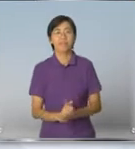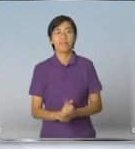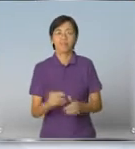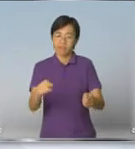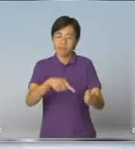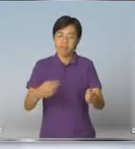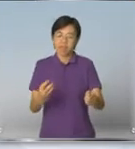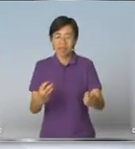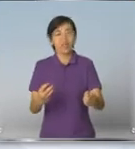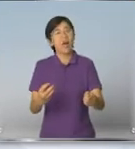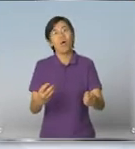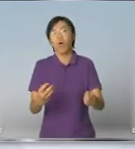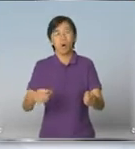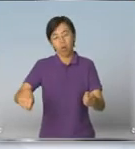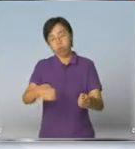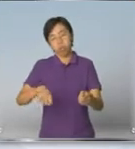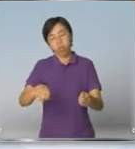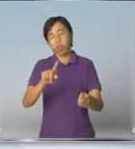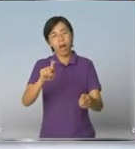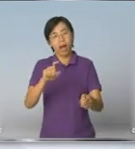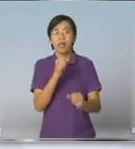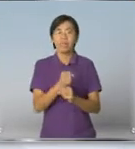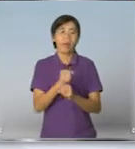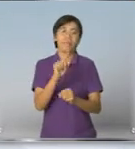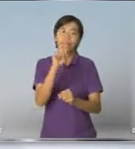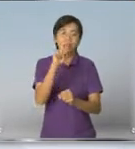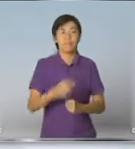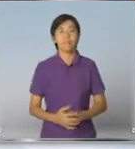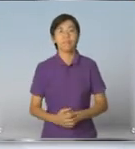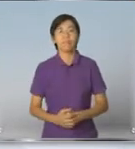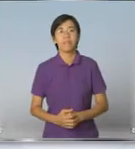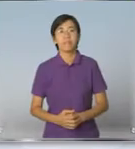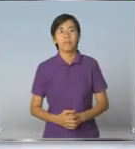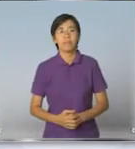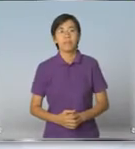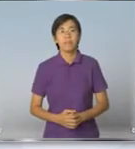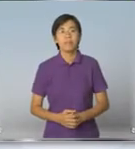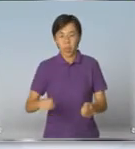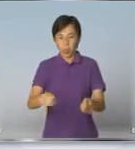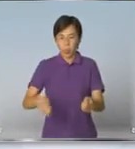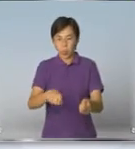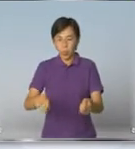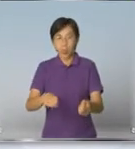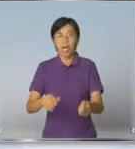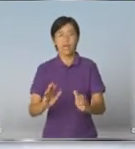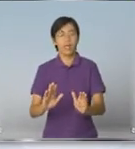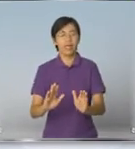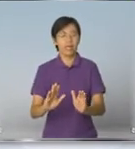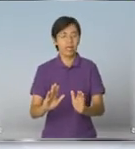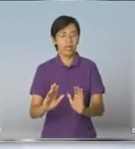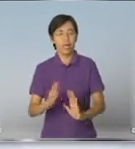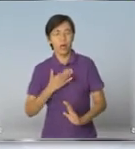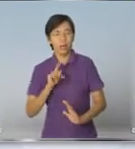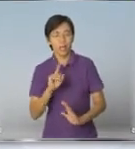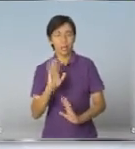ล้วก็ไหม้แล้วก็จะแข็งเป็นแป้งที่แข็งเกินจนเกินไปอะค่ะ อ๋อนี่รัวเลย อันนี้ บอก